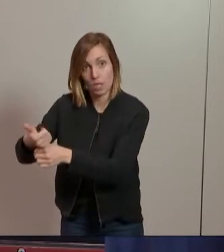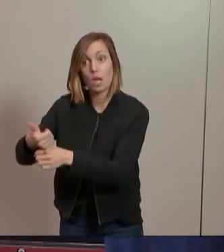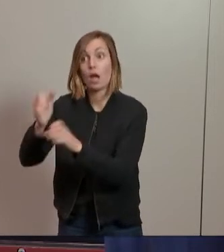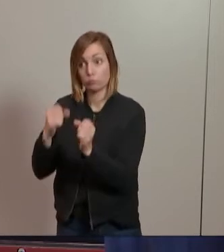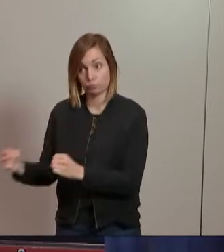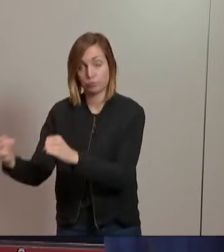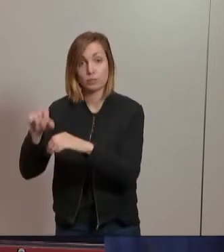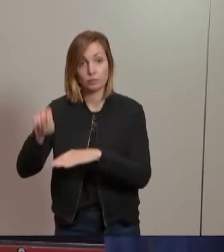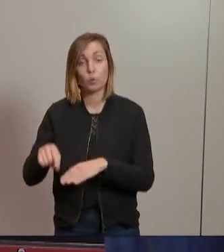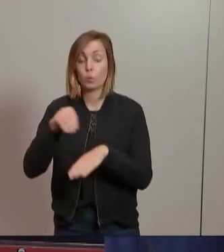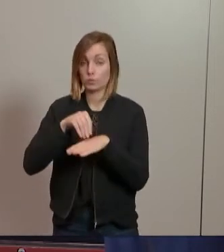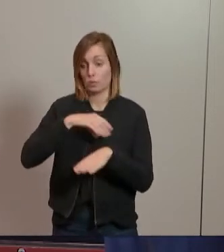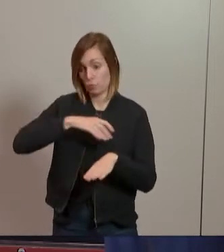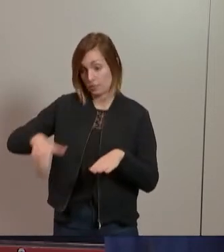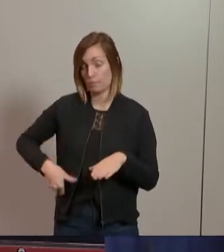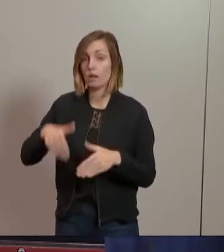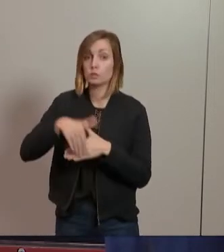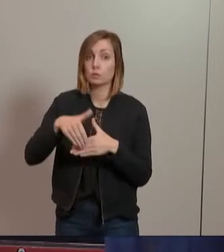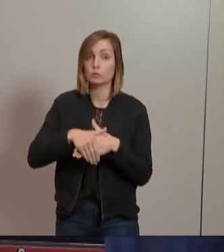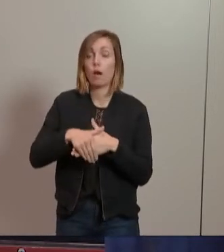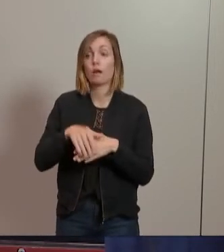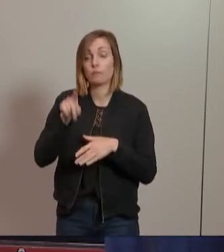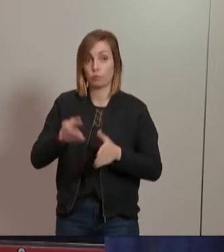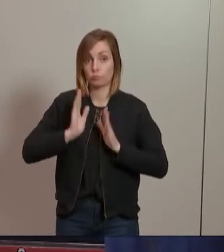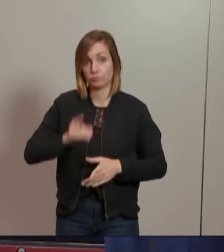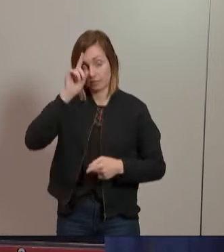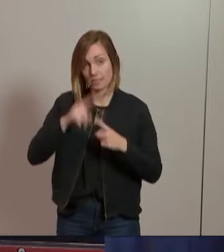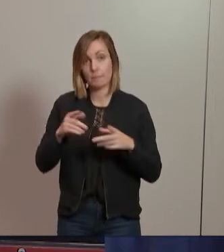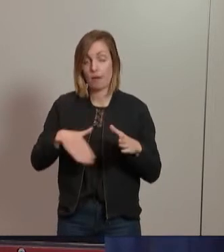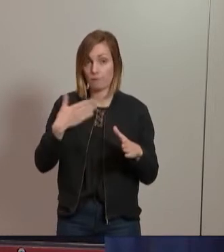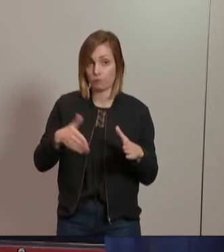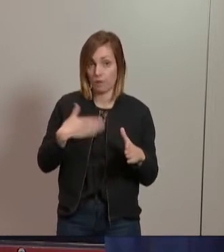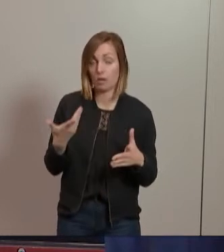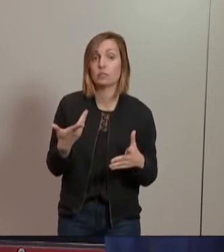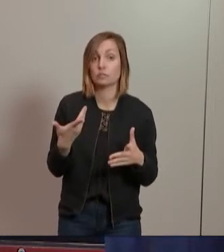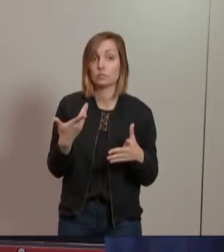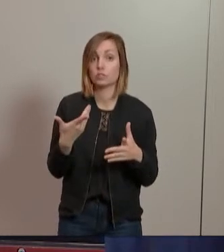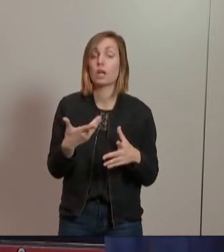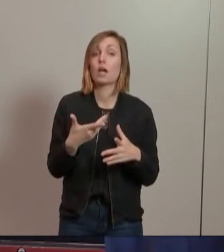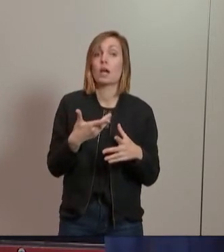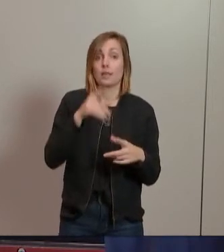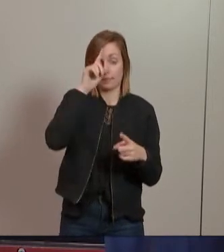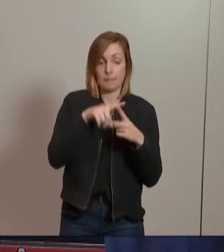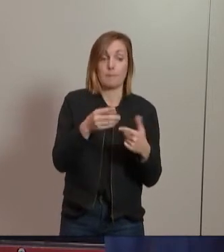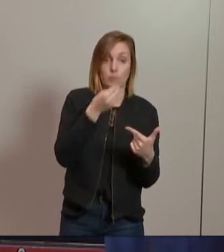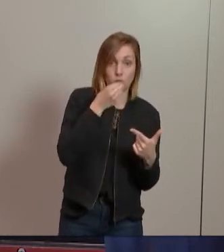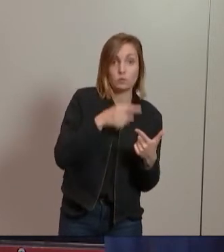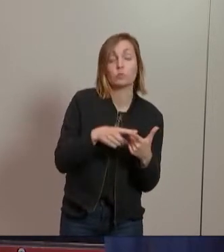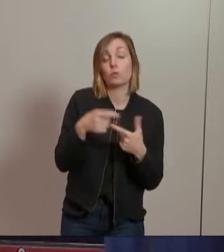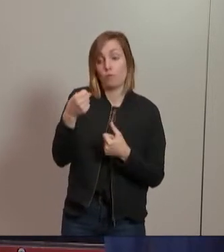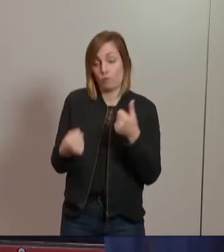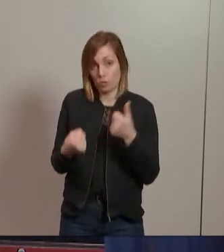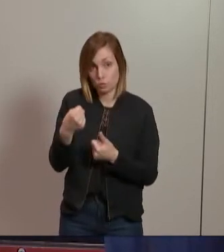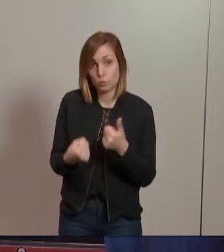Le Conseil municipal est donc invité à délibérer au sujet des avantages en nature relatifs à la nourriture, aux véhicules de fonction et